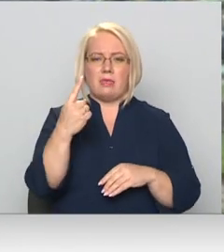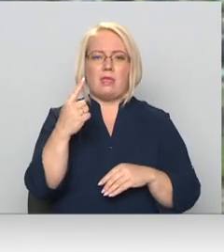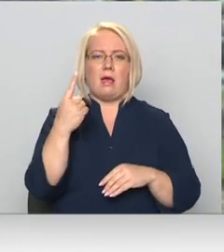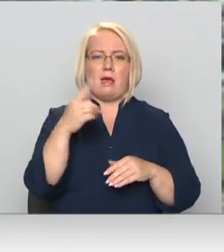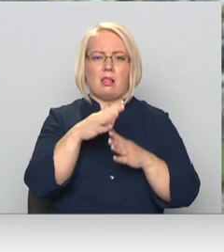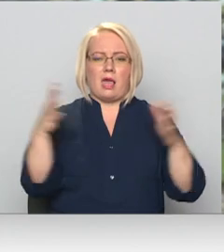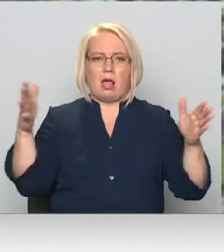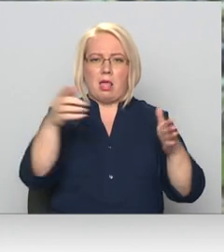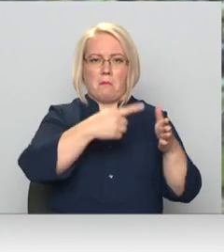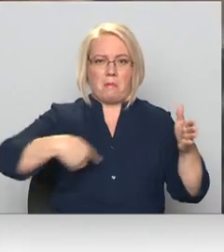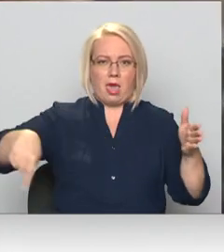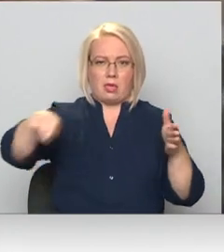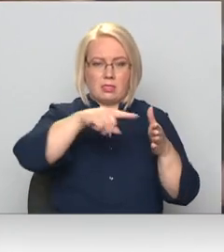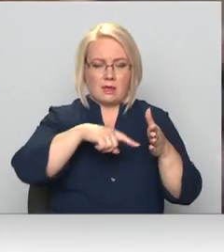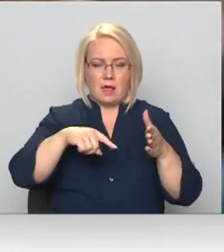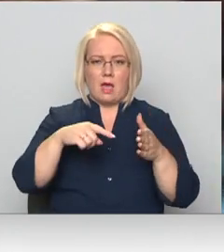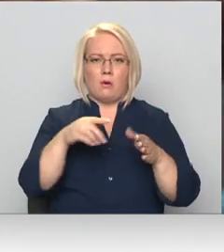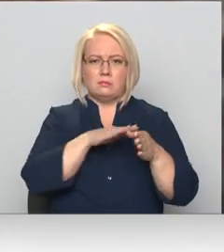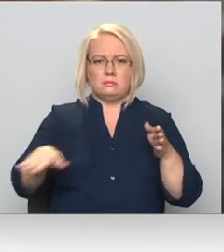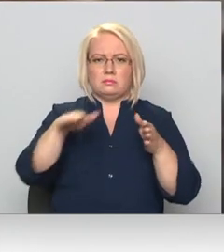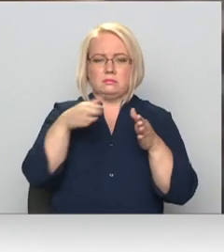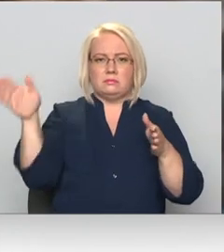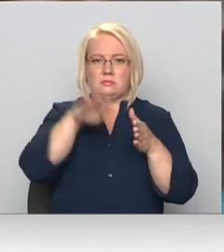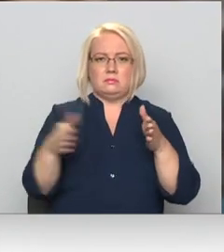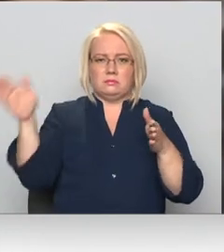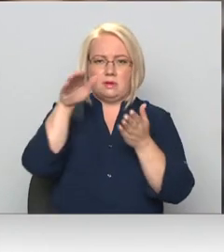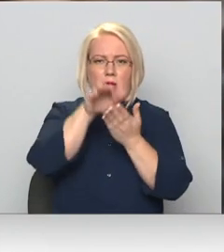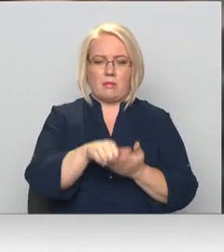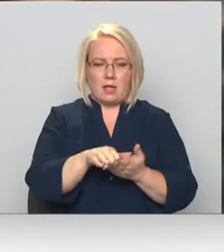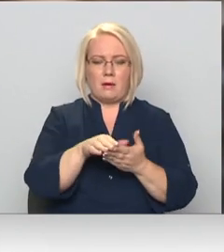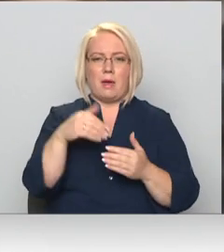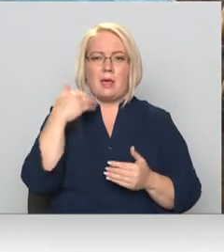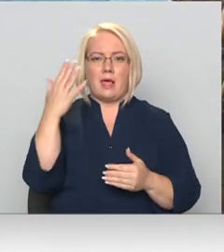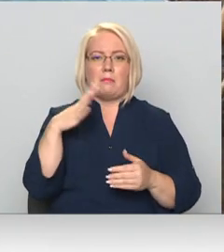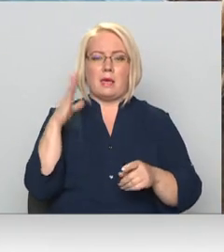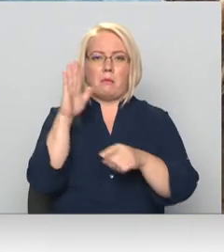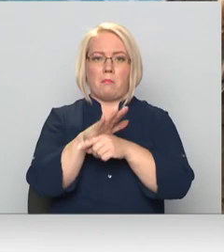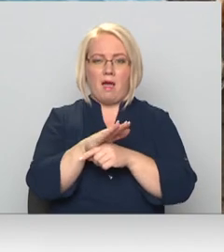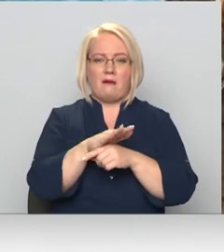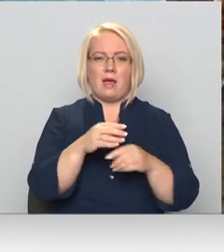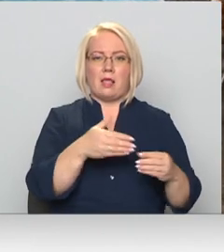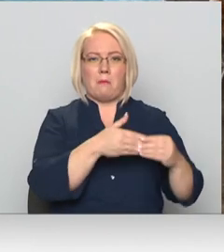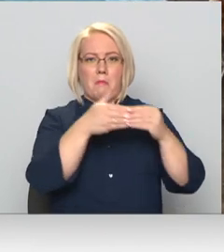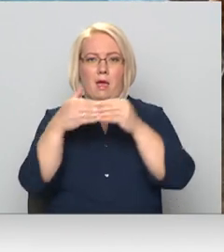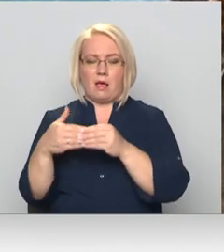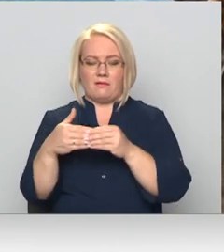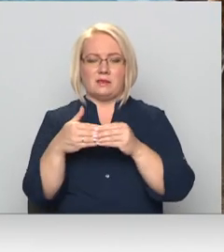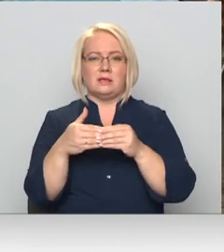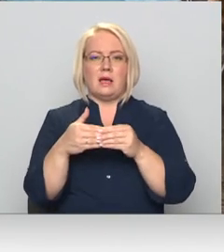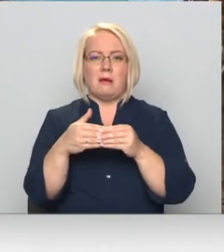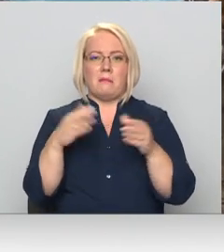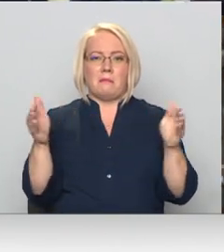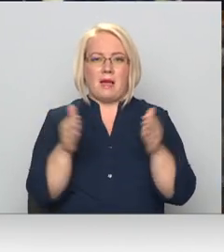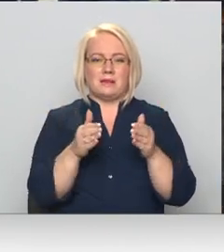slāņi. Un tad, kad iznāca pavēle 47. Gadā, lai pārnestu mazos apbedījumus lielajos karavīru